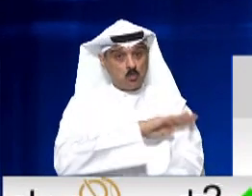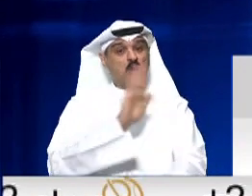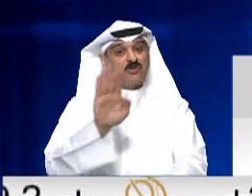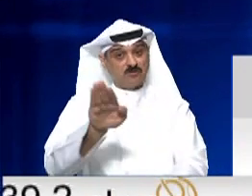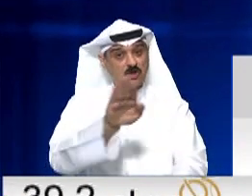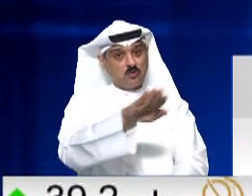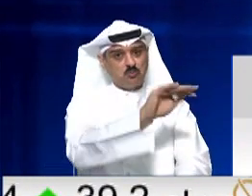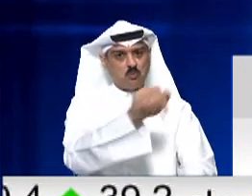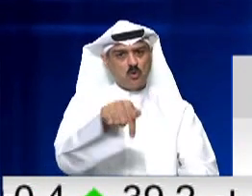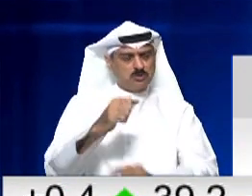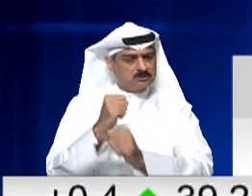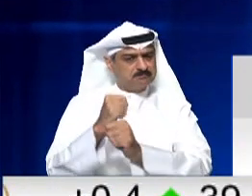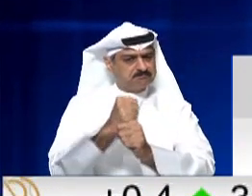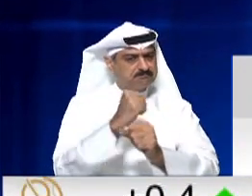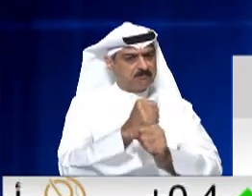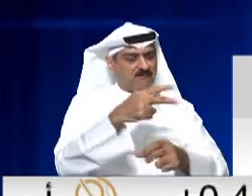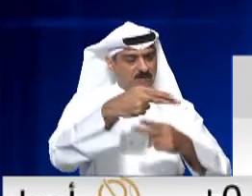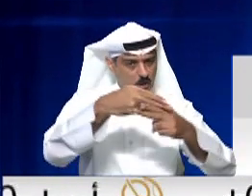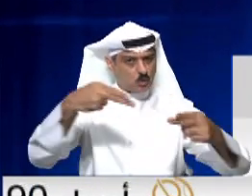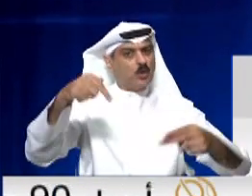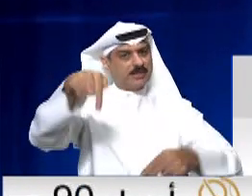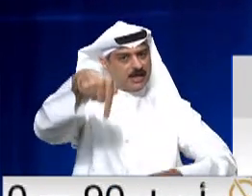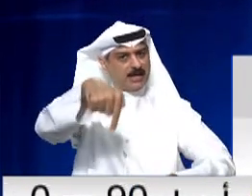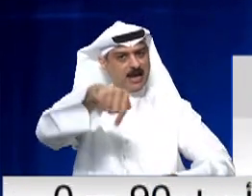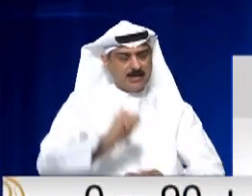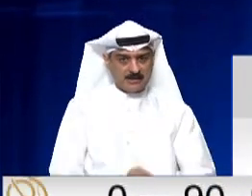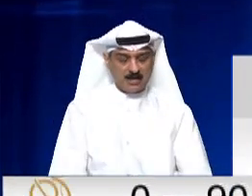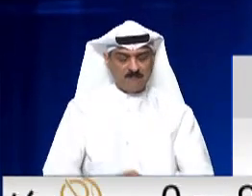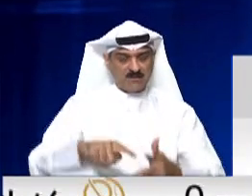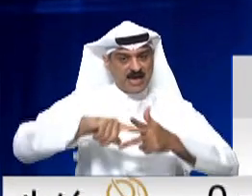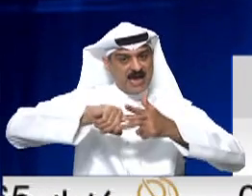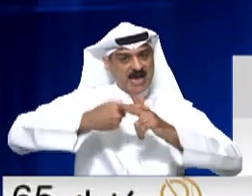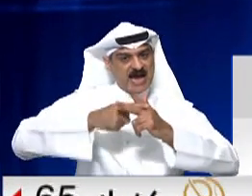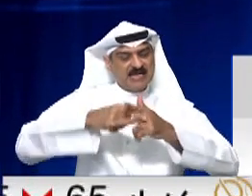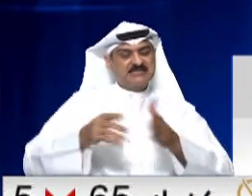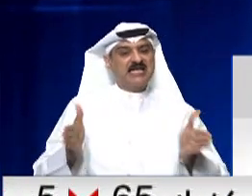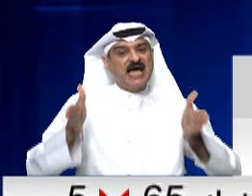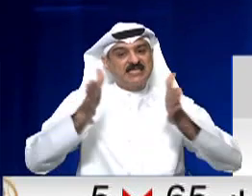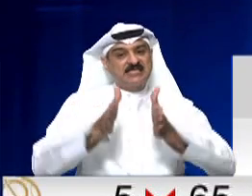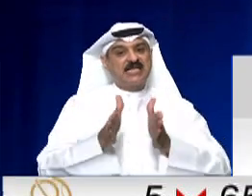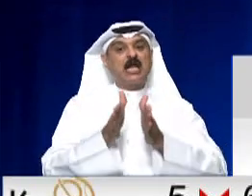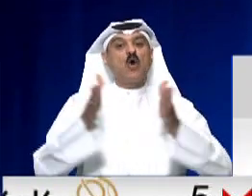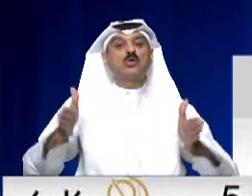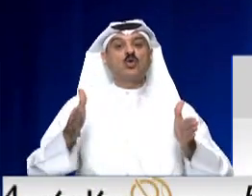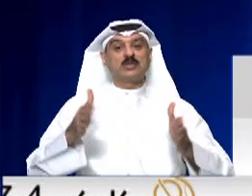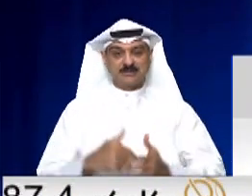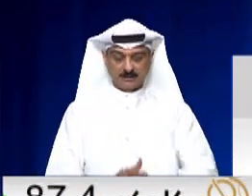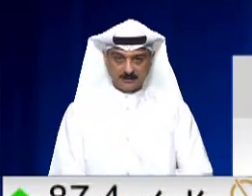وملائمة للعمالة الوطنية من خلال توطين الصناعات الصغيرة والمتوسطة.